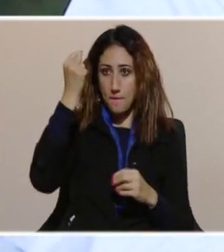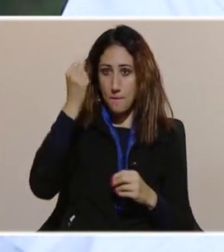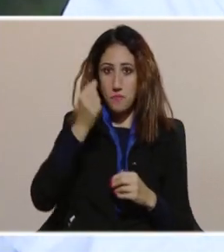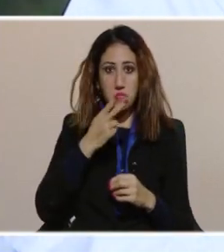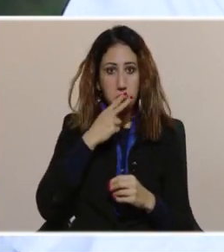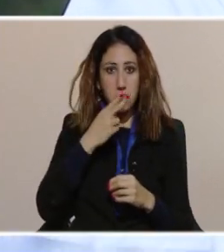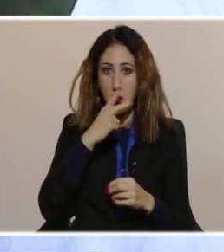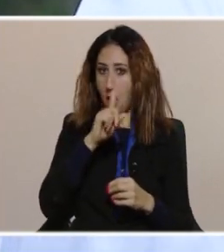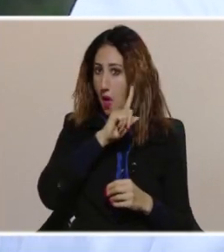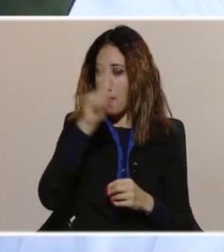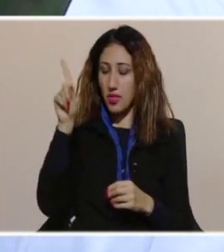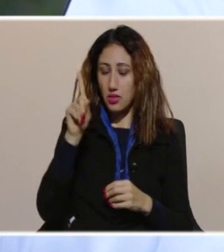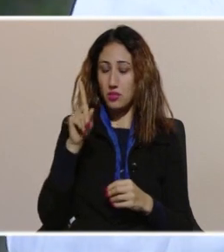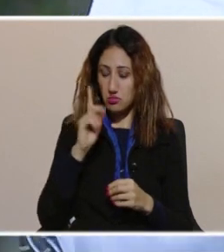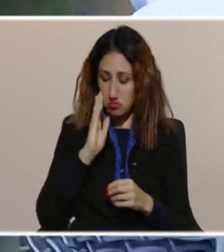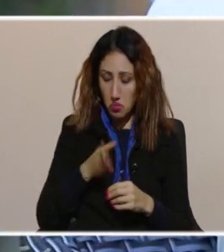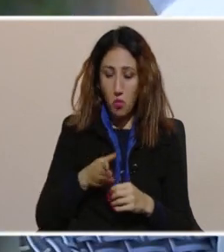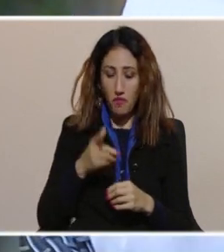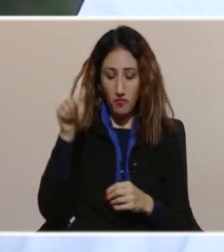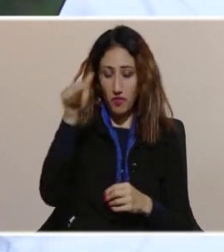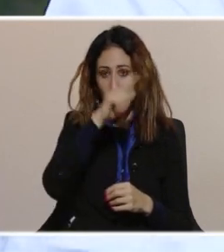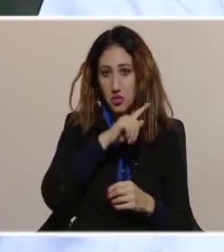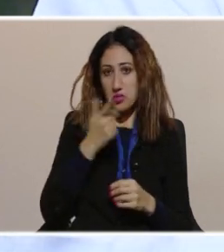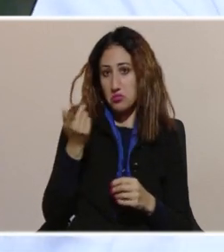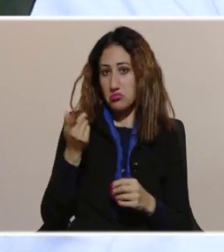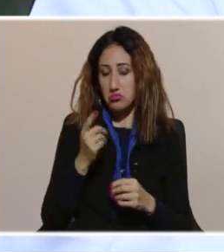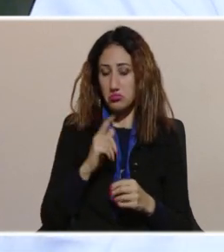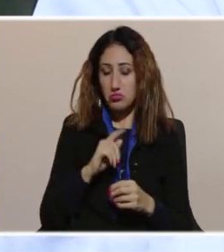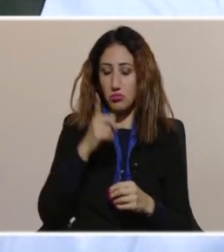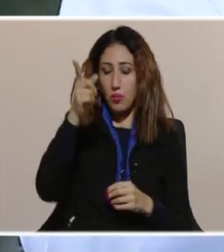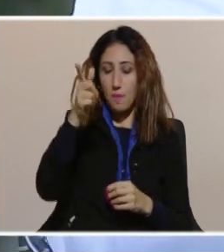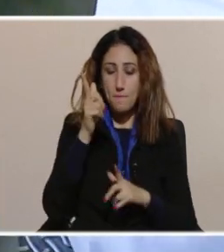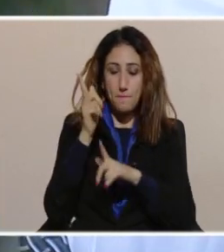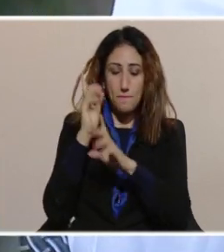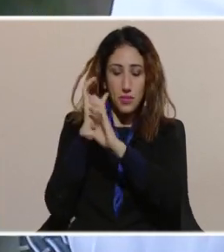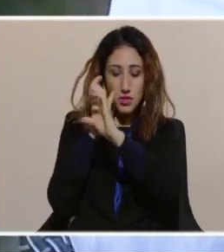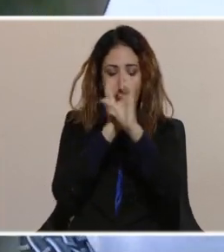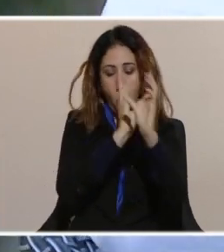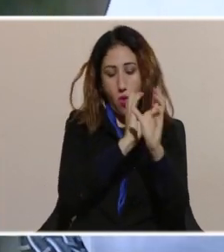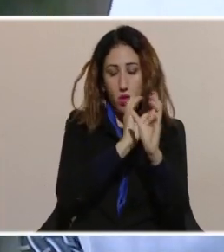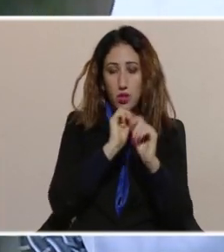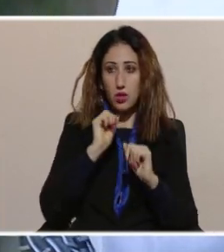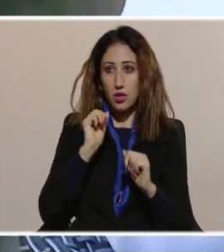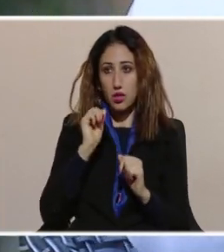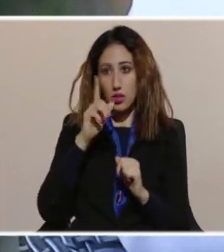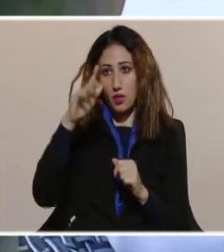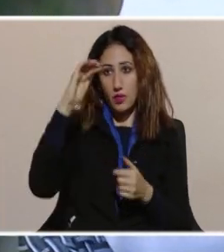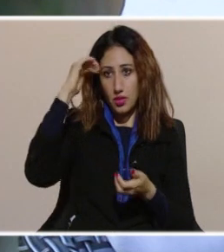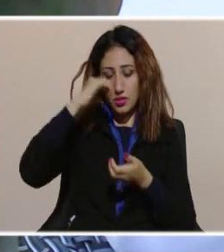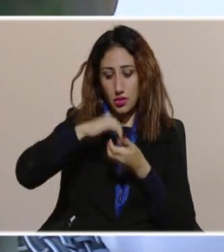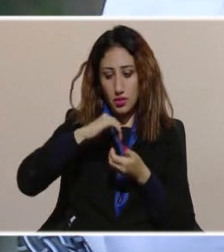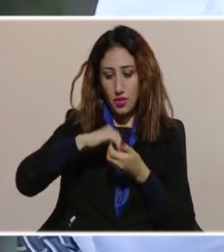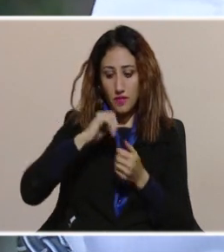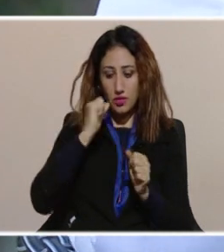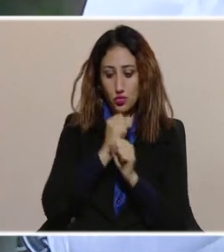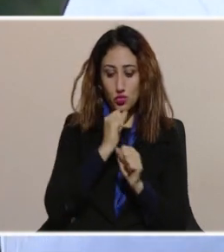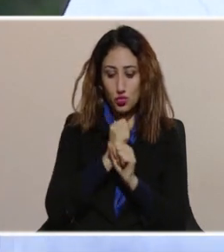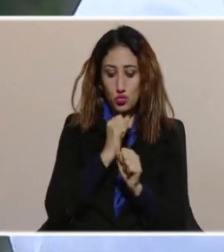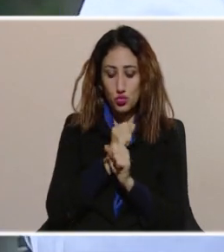سيجار. ما بيشربوش سيجار. اول يوم تصوير انا كنت متفق مع احمد عبد الله وسامع عبد العزيز